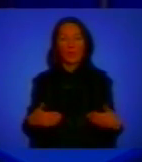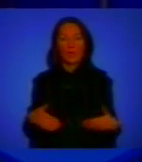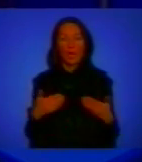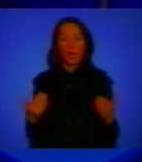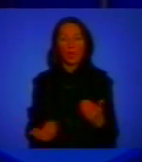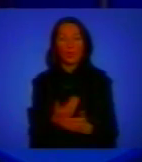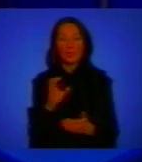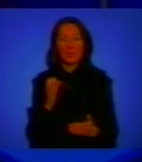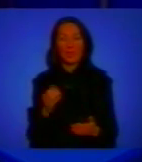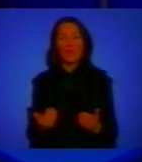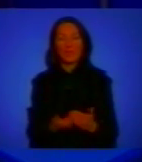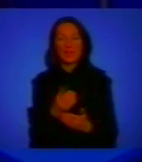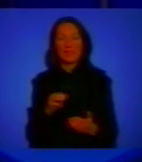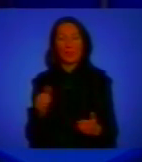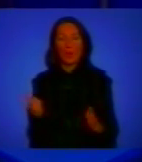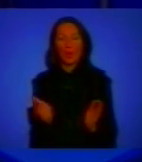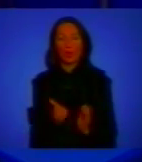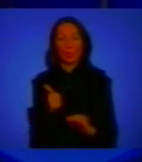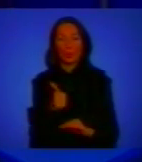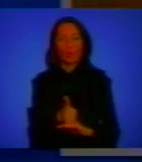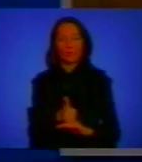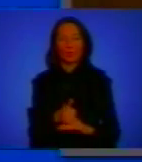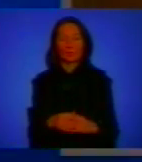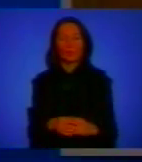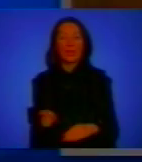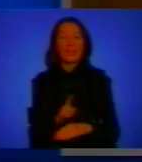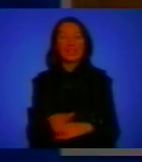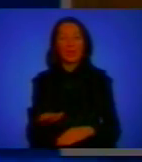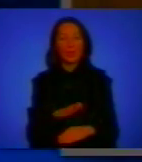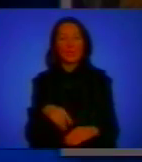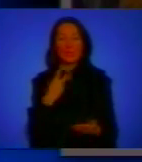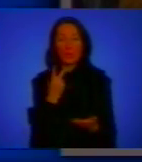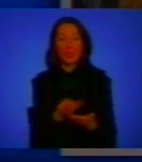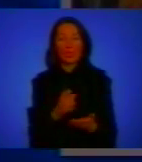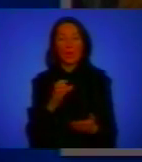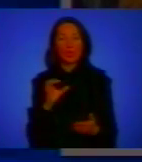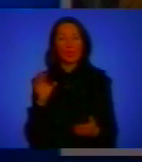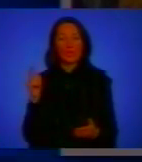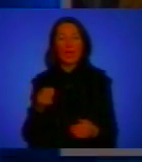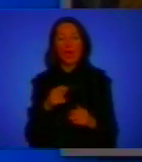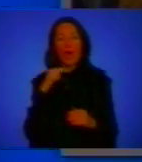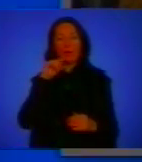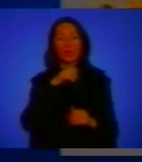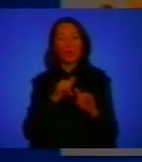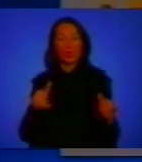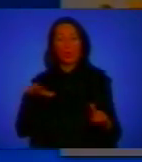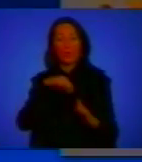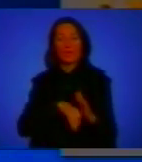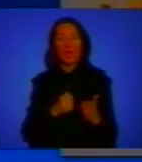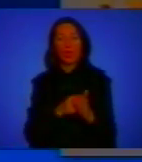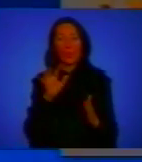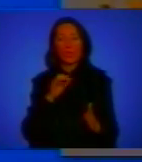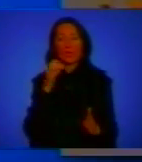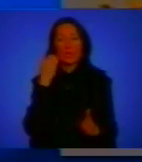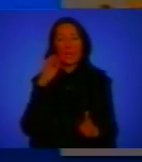Вітаю, новини середи усіх ТТВ, коротко про головне. Тернопільщина за показниками соціально-економічного розвитку увійшла до п'ятірки кращих